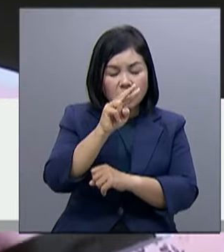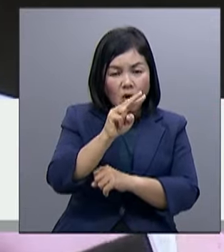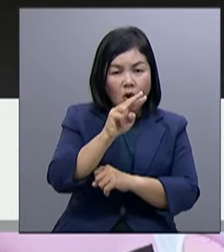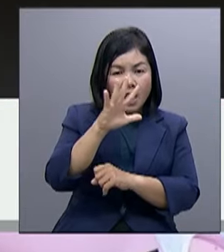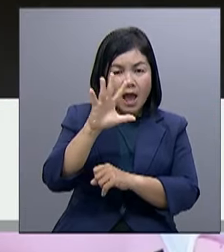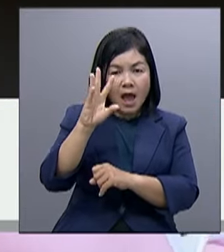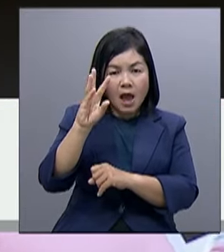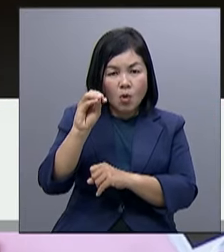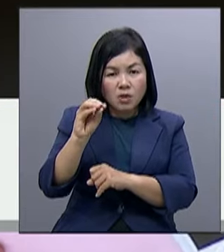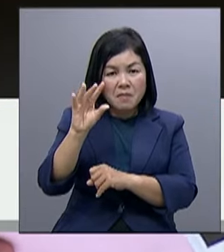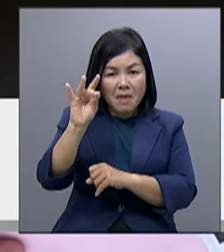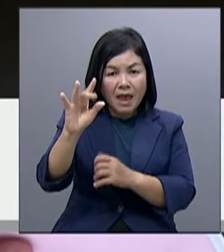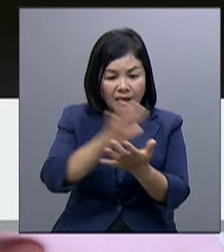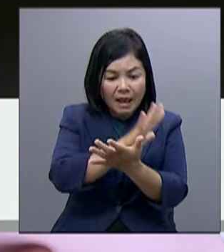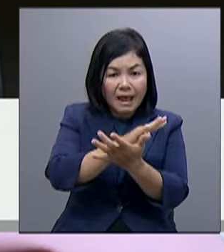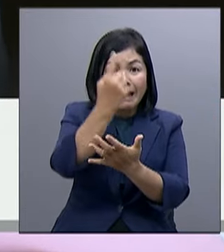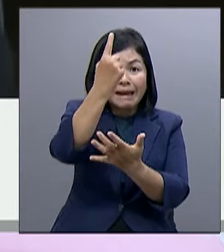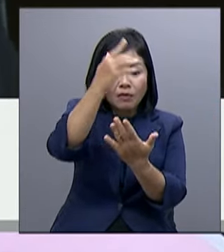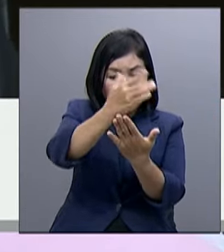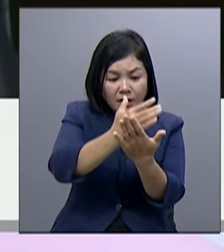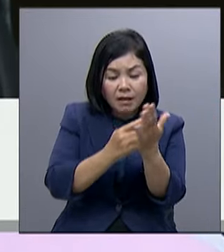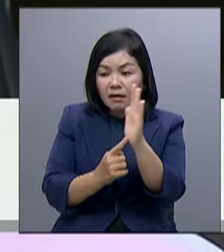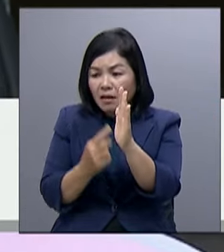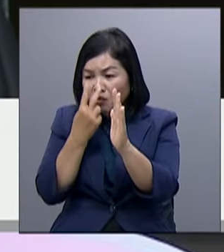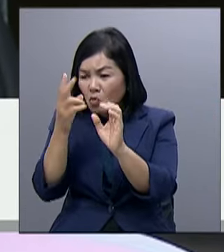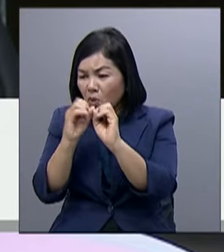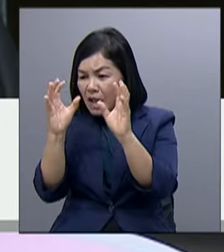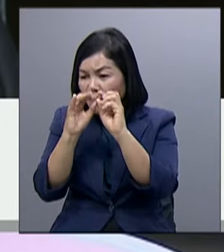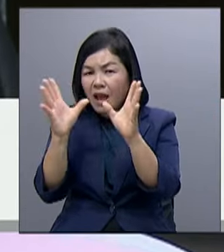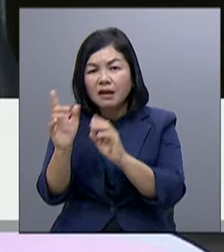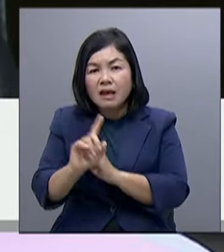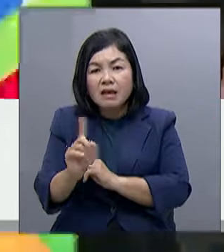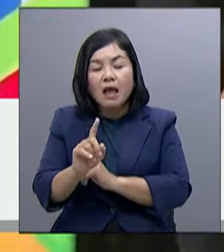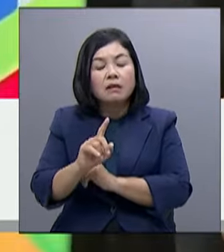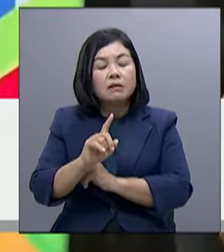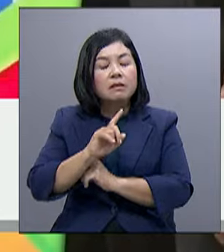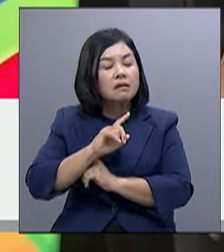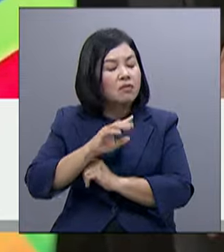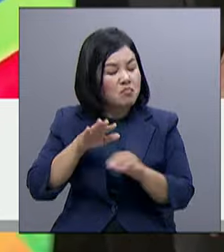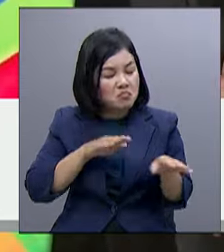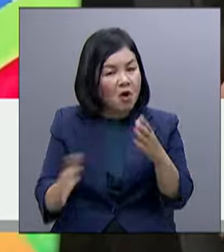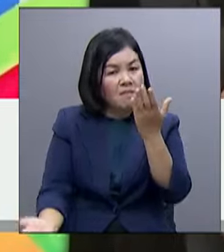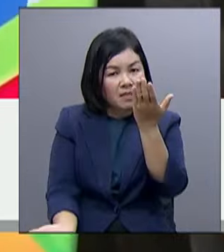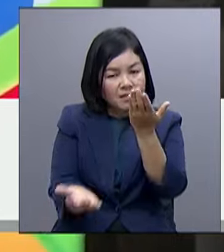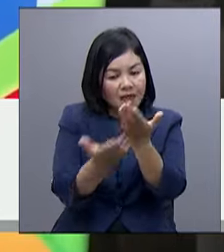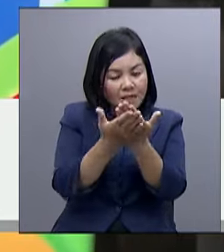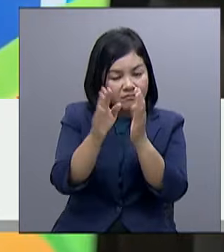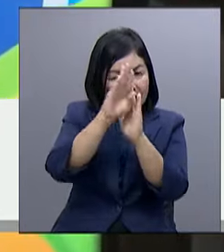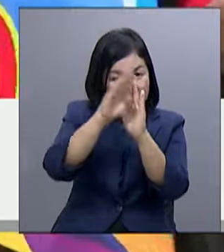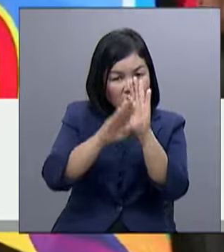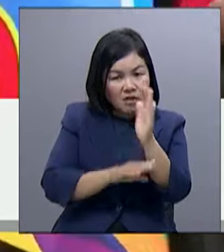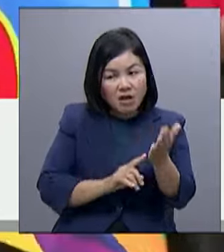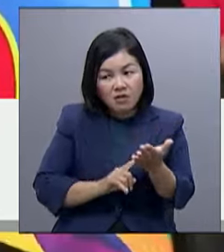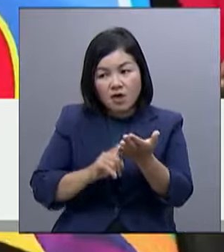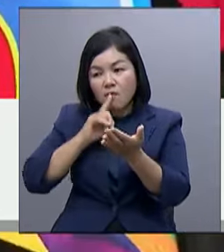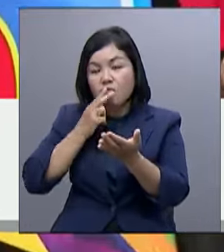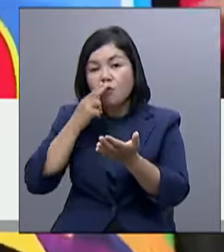เดียนแล้วก็อยู่ในงบกลางลักษณะซุกงบเนี่ยคุณเรืองไกลทำหนังสือแนบเอกสารที่เกี่ยวข้องส่งจดหมาย